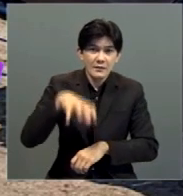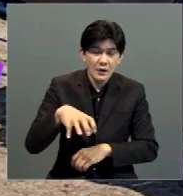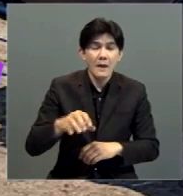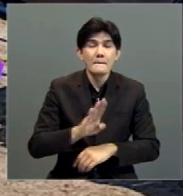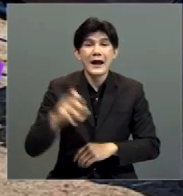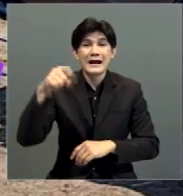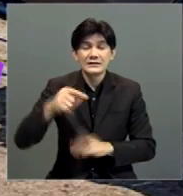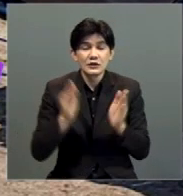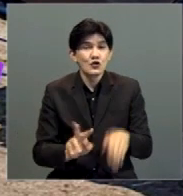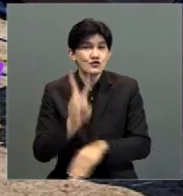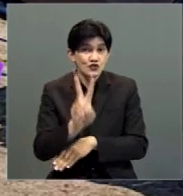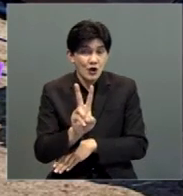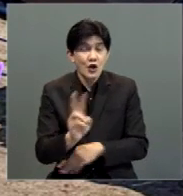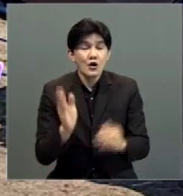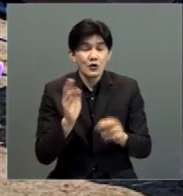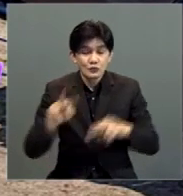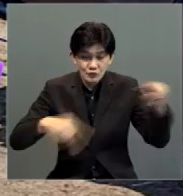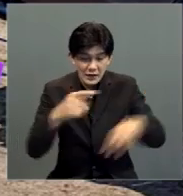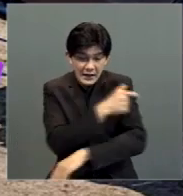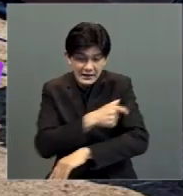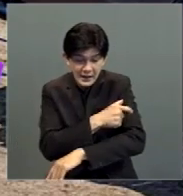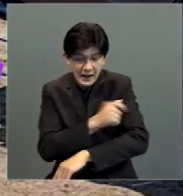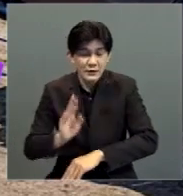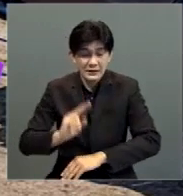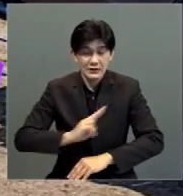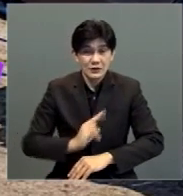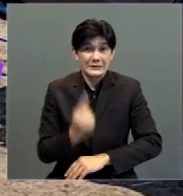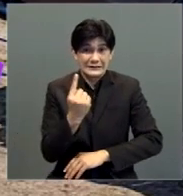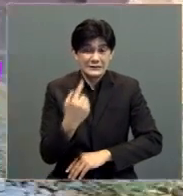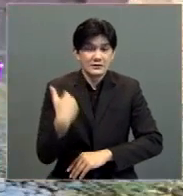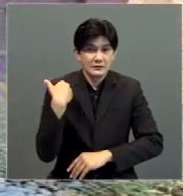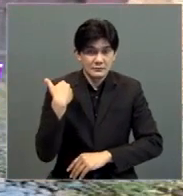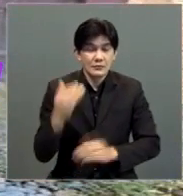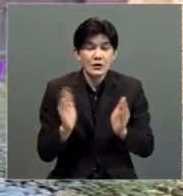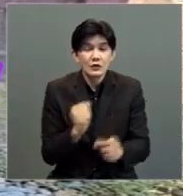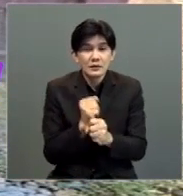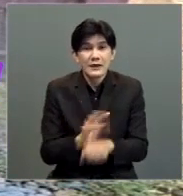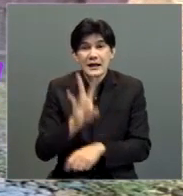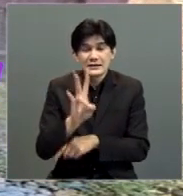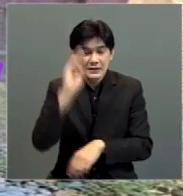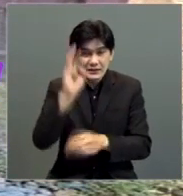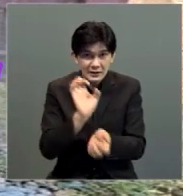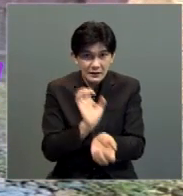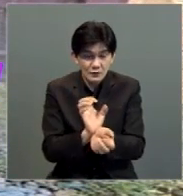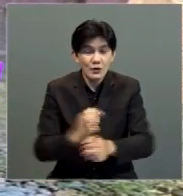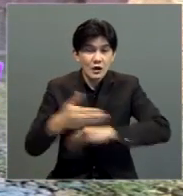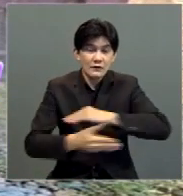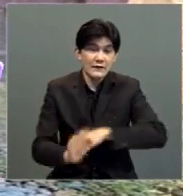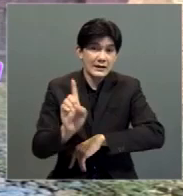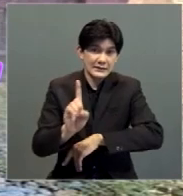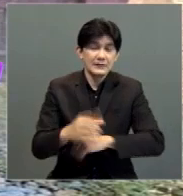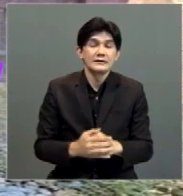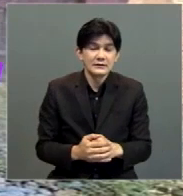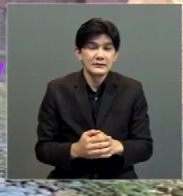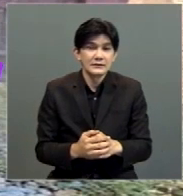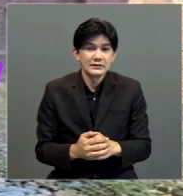คนอันนี้นะคะเมื่อสักครู่ที่ย้ำไปแล้วนะคะใครที่รู้ตัวว่านั่งตู้เดียวกับทางผู้โดยสารที่เสียชุดมาก็เข้าไปรายงานตัวกับเจ้าหน้าที่ส่วนทางการรถไฟแห่งประเทศไทยเองก็ยังดำเนินการกับตัวพนักงานที่สัมผัสใกล้ชิดผู้เสียชีวิตด้วยมีทั้งพนักงานสถานีรถไฟชุมทางบางซื่อ2นายพนักงานรักษาความปลอดภัยของเอกชน 1นายพนักงานขบวนรถ 7นายตำรวจรถไฟประจำขบวนอีก 1